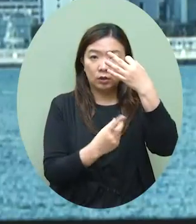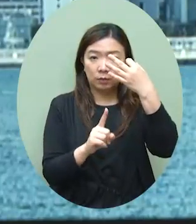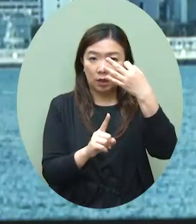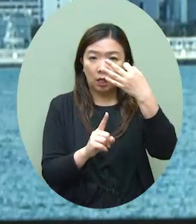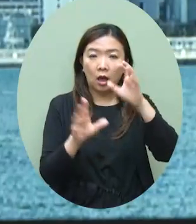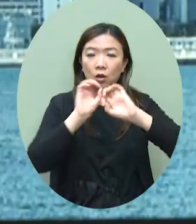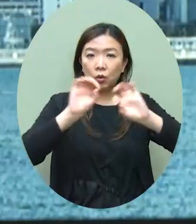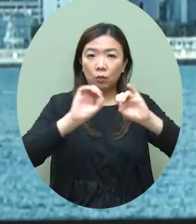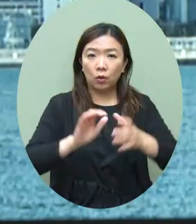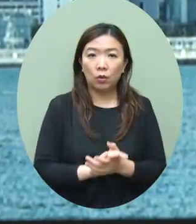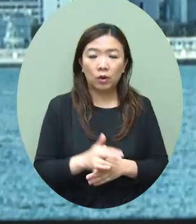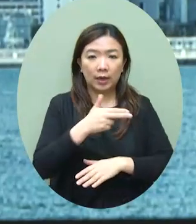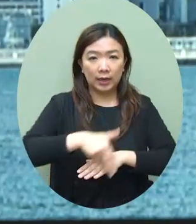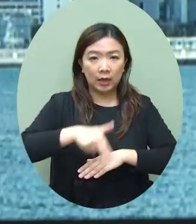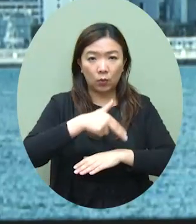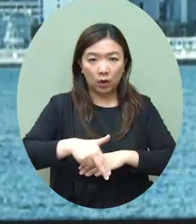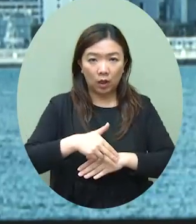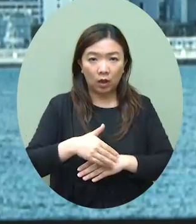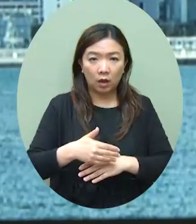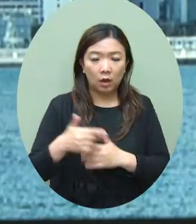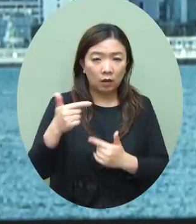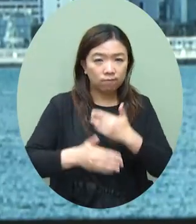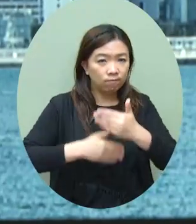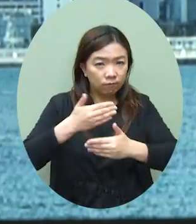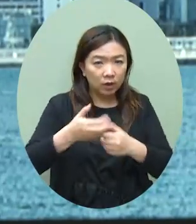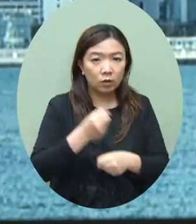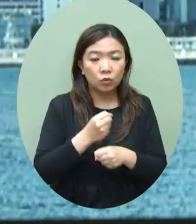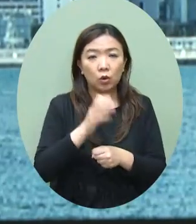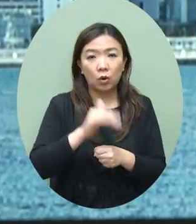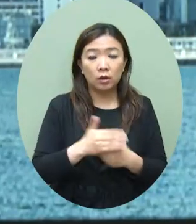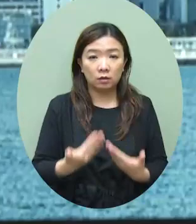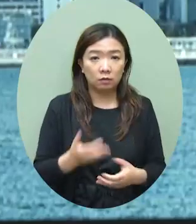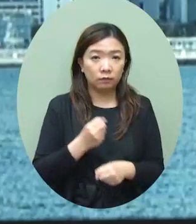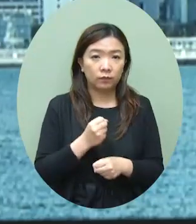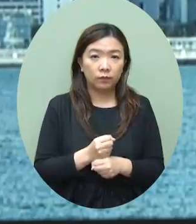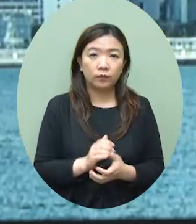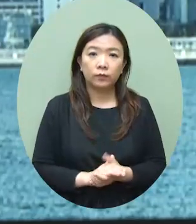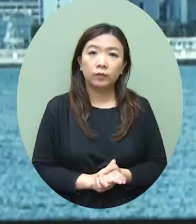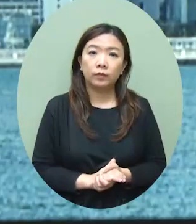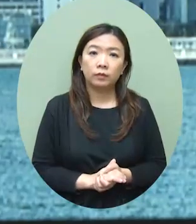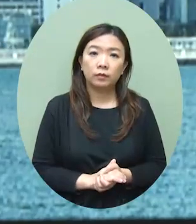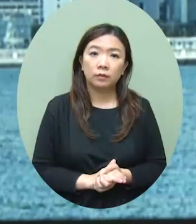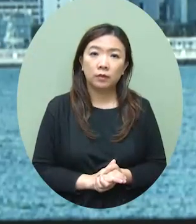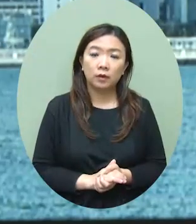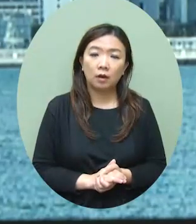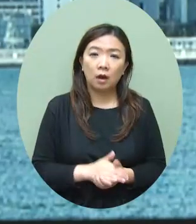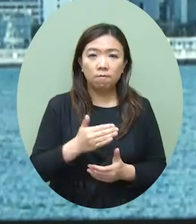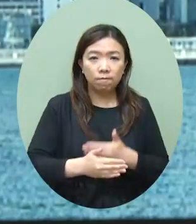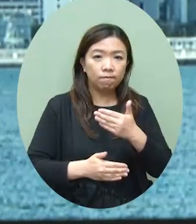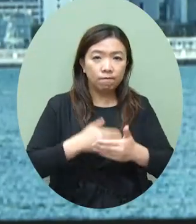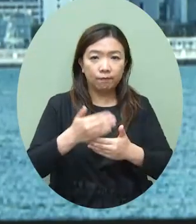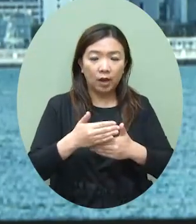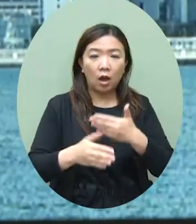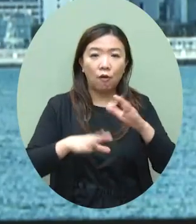公佈嘅計劃呢，係進行咗以下嘅工作。以下嘅工作呢，都係逐步恢復翻香